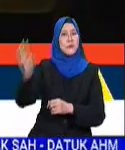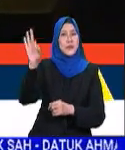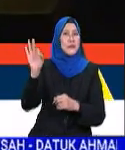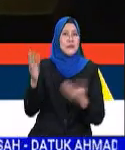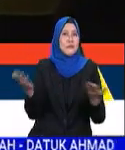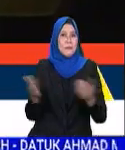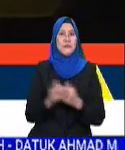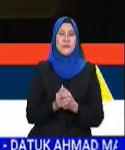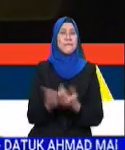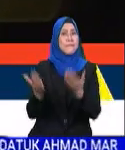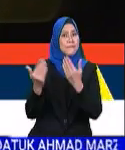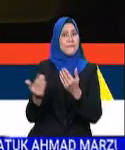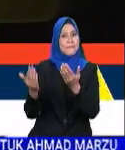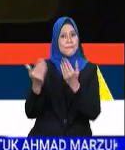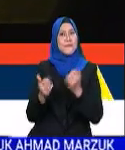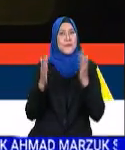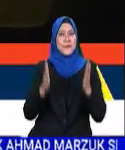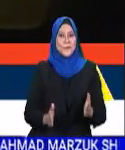ayuh pengundi,